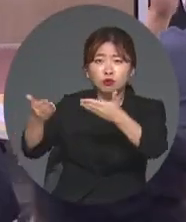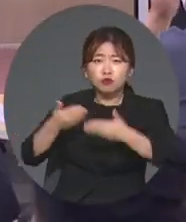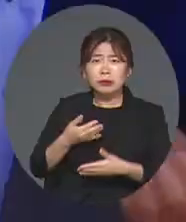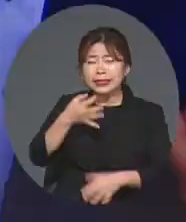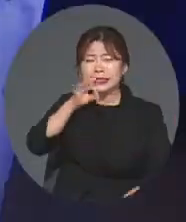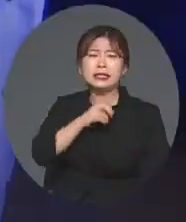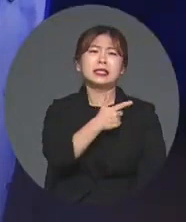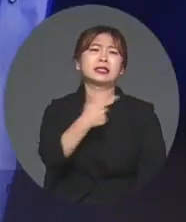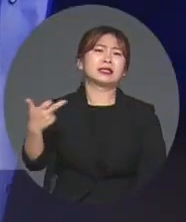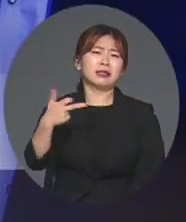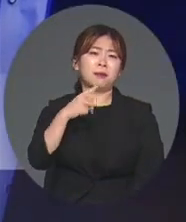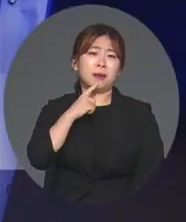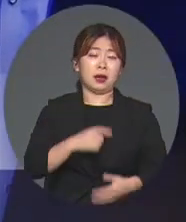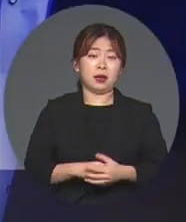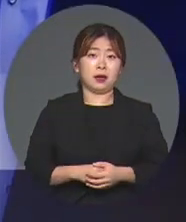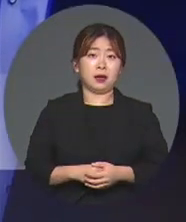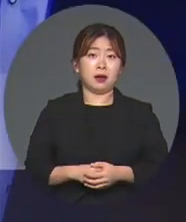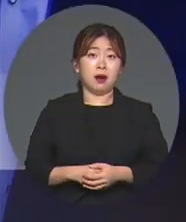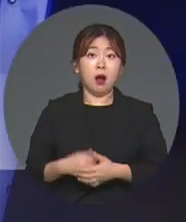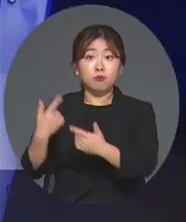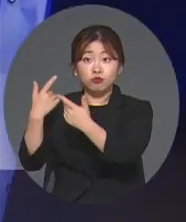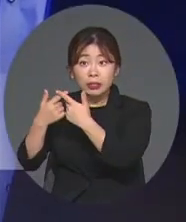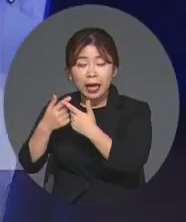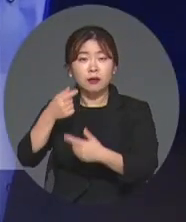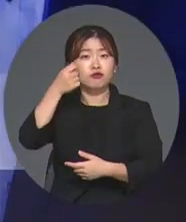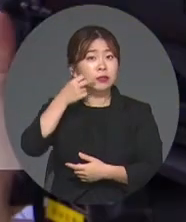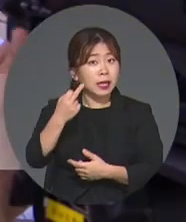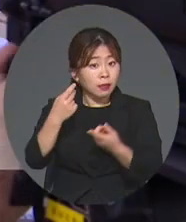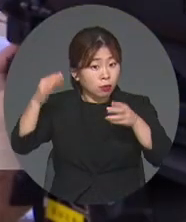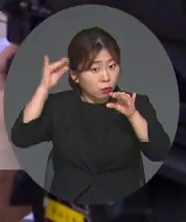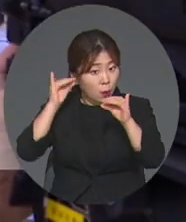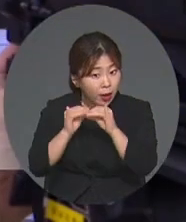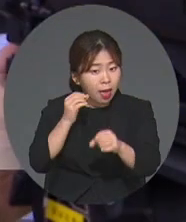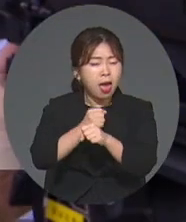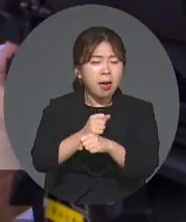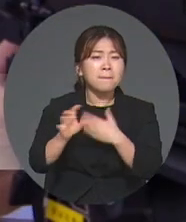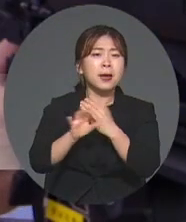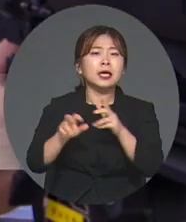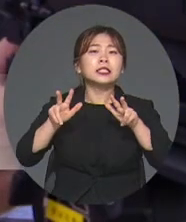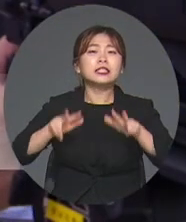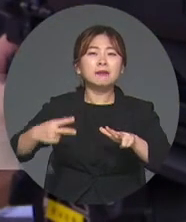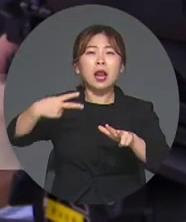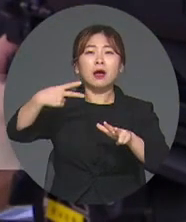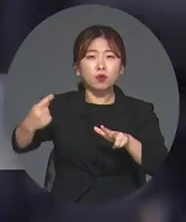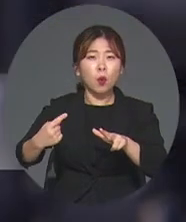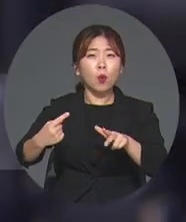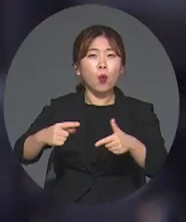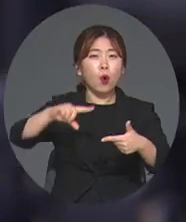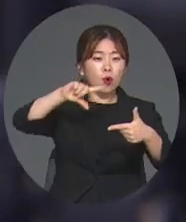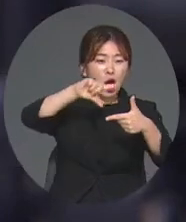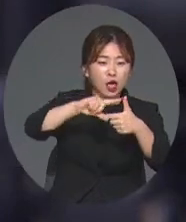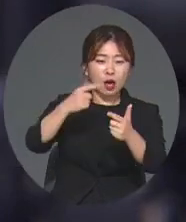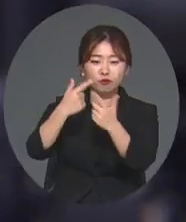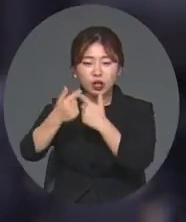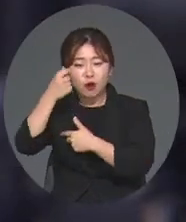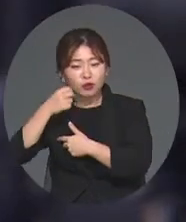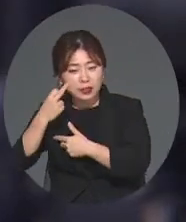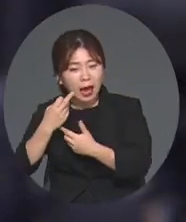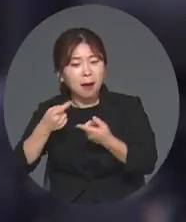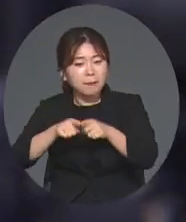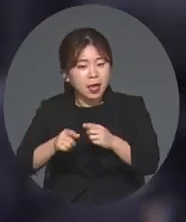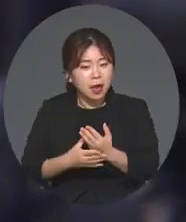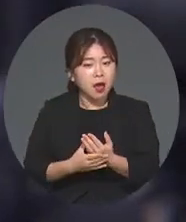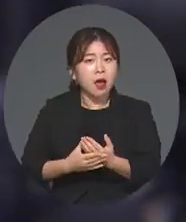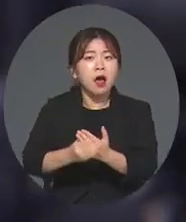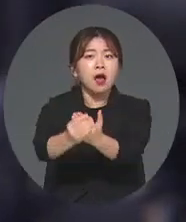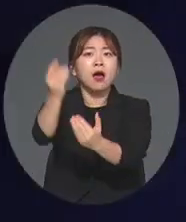박원수 도지사는 부산과 울산이 동의한다면 당장이라도 행정통합을 추진할 수 있고 서두른다면 오는